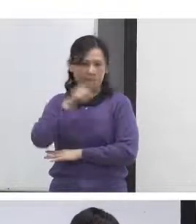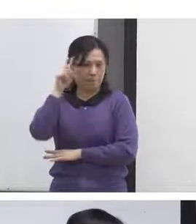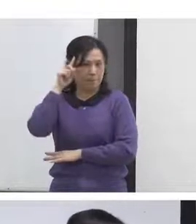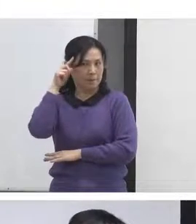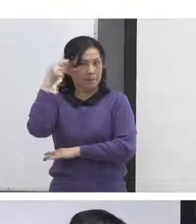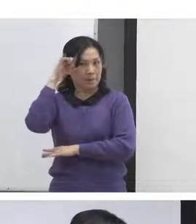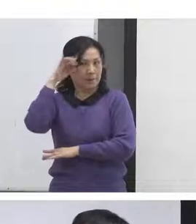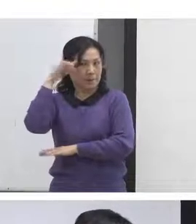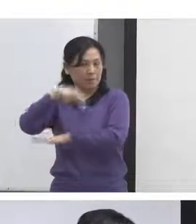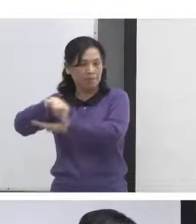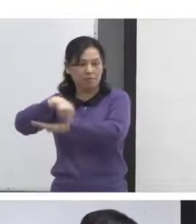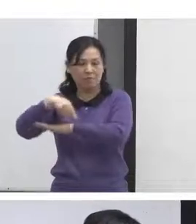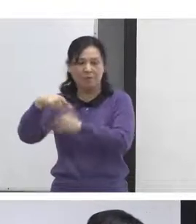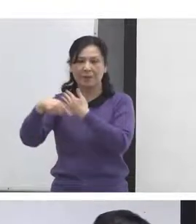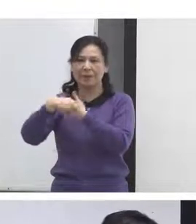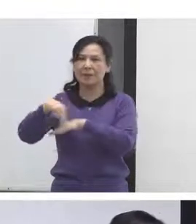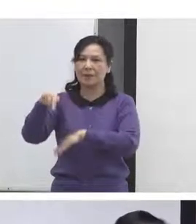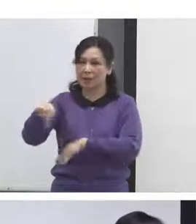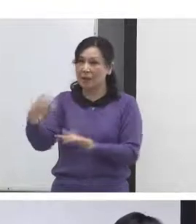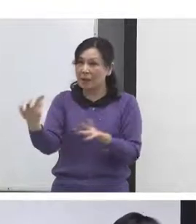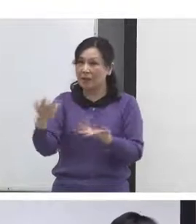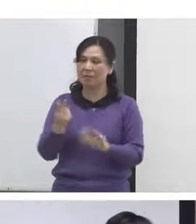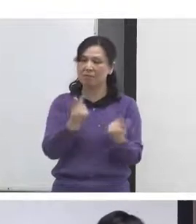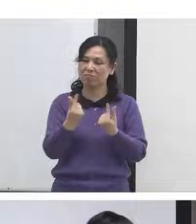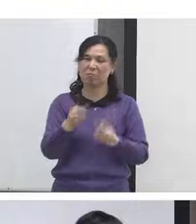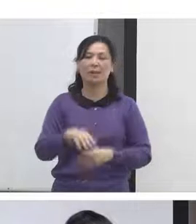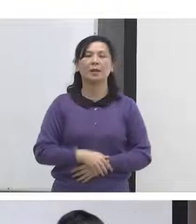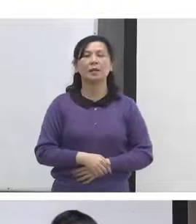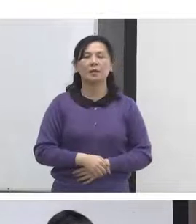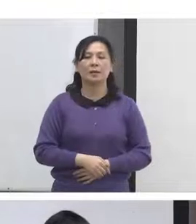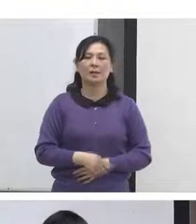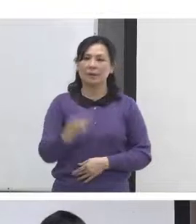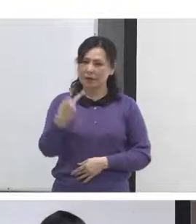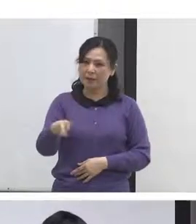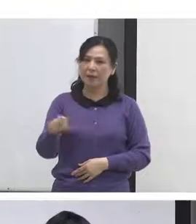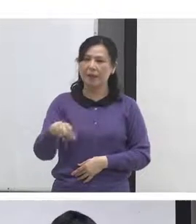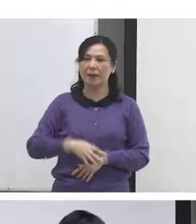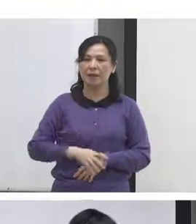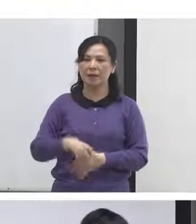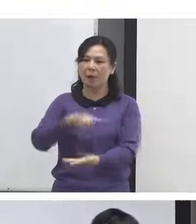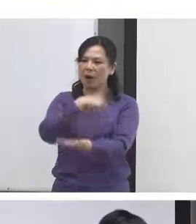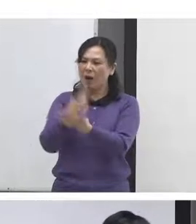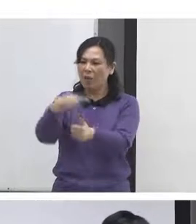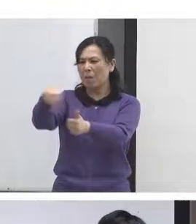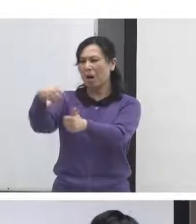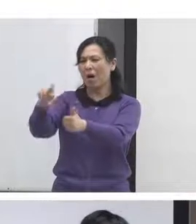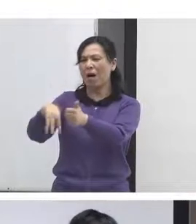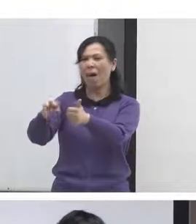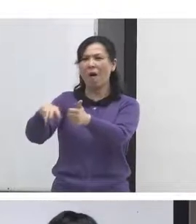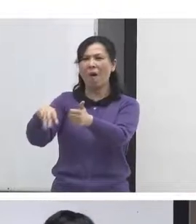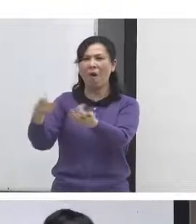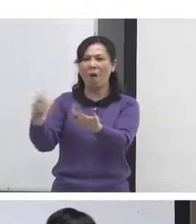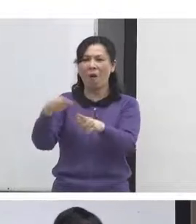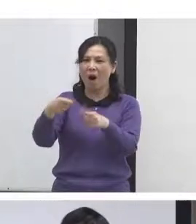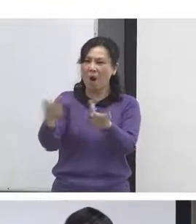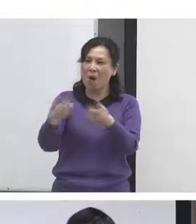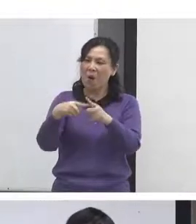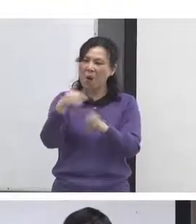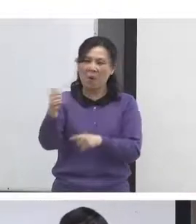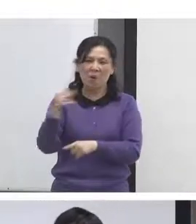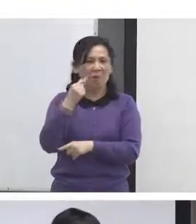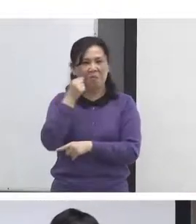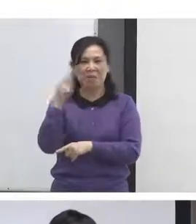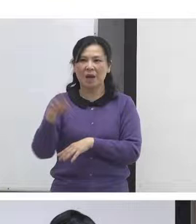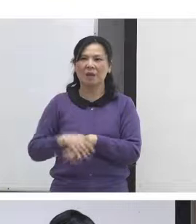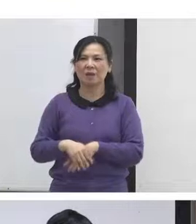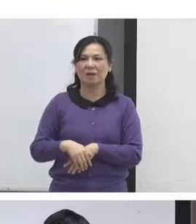Form 的东西出来？然后再来就是，我觉得想要全面教育公务人员，好像也是很困难的。因为像我自己，就是去年这前几年有上了二三